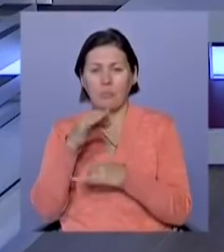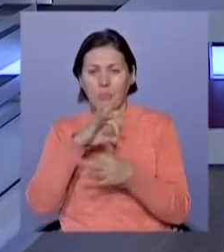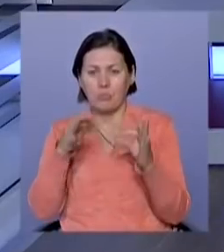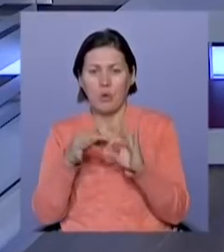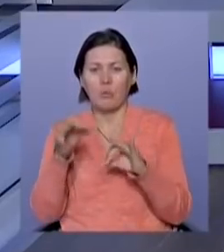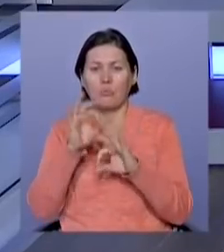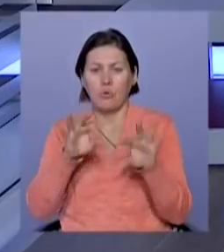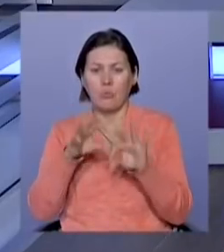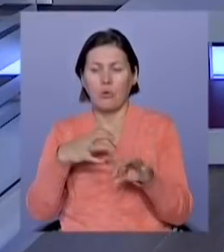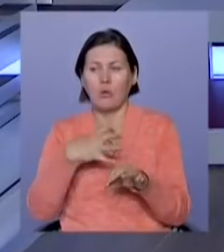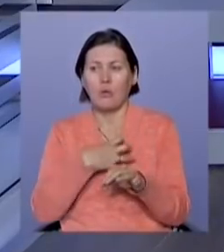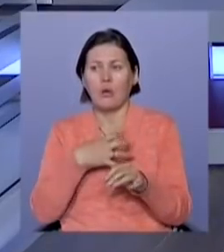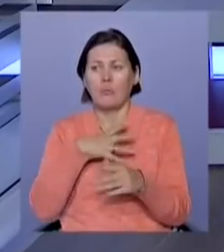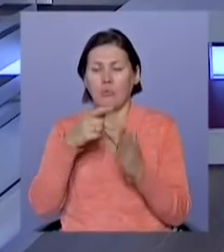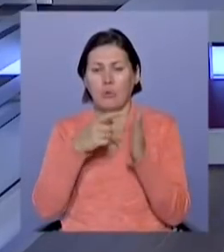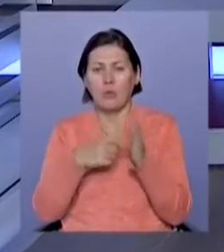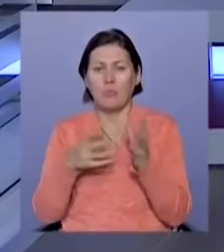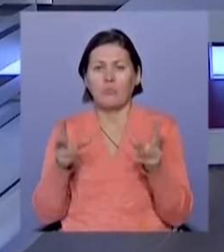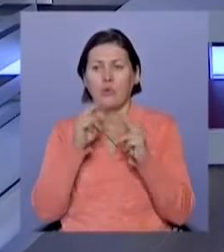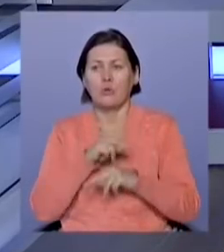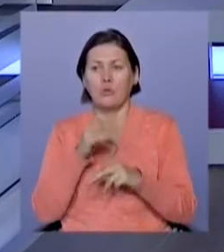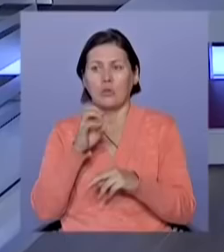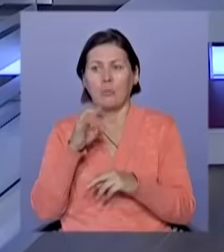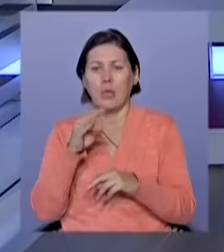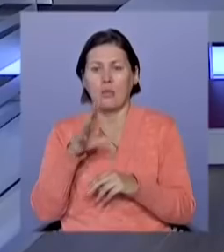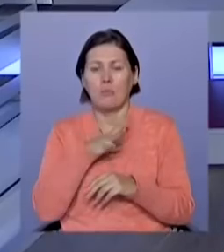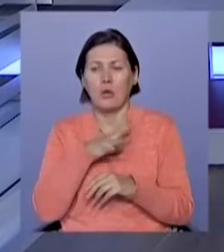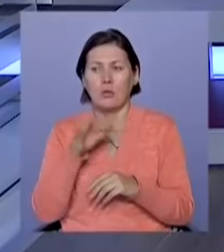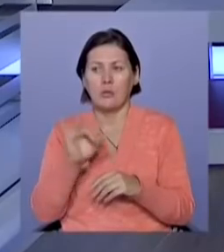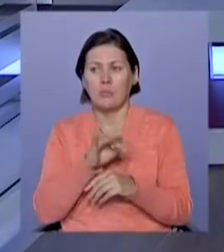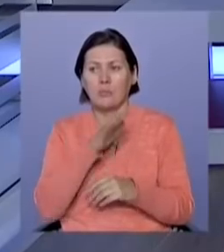түсіндіріп беріп, маңызды мағлұматымен бөліскен менің әріптесім Тоғжан Аман болатын, ал біз әрмен қарай кеттік.